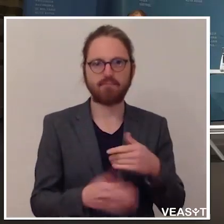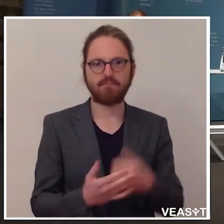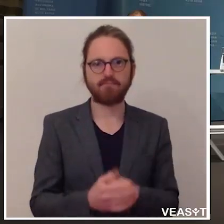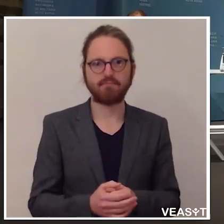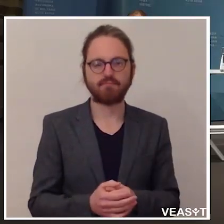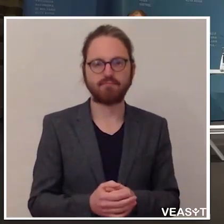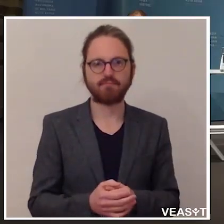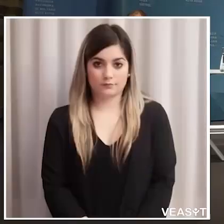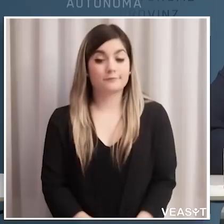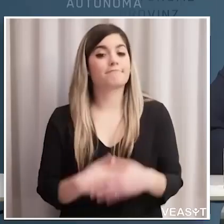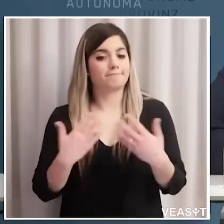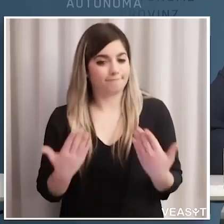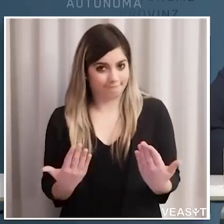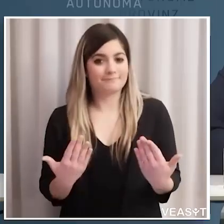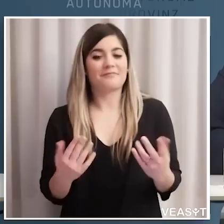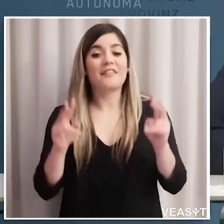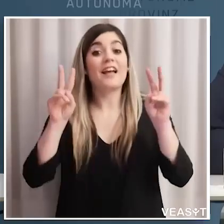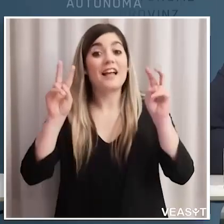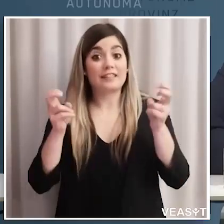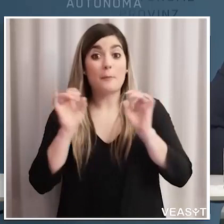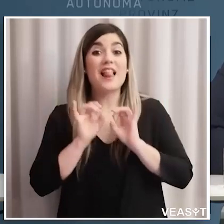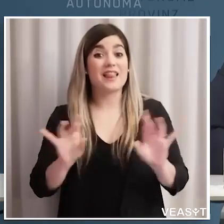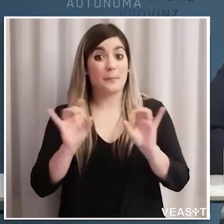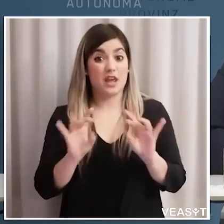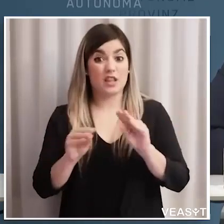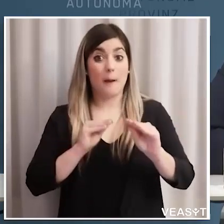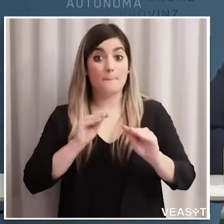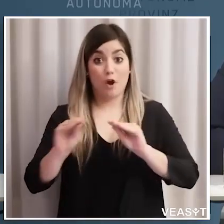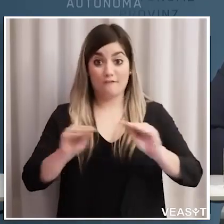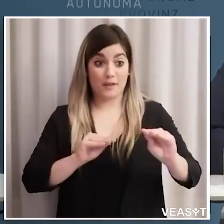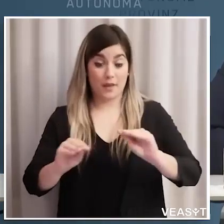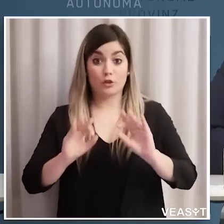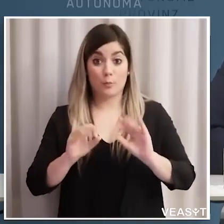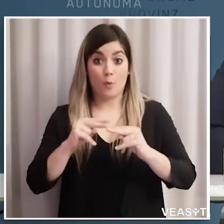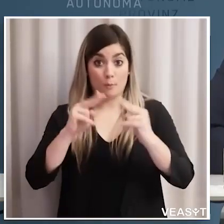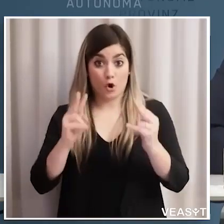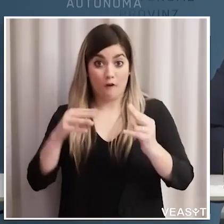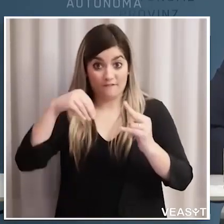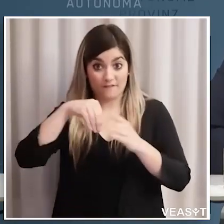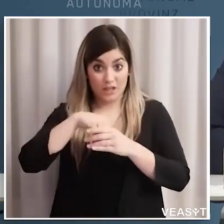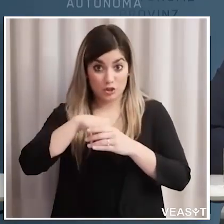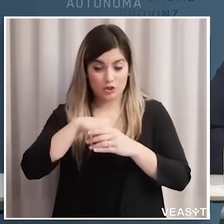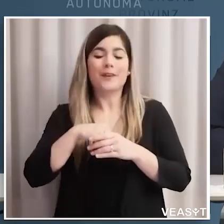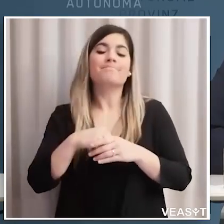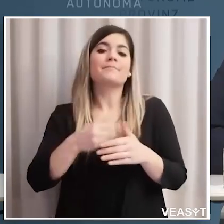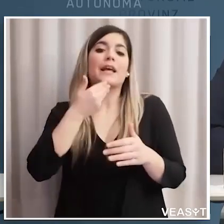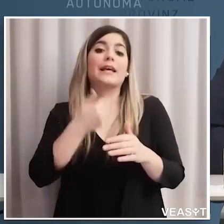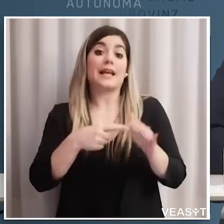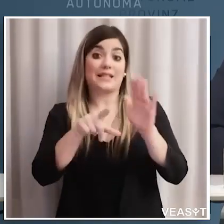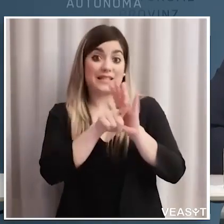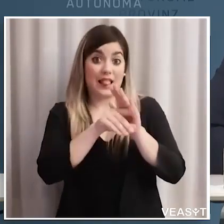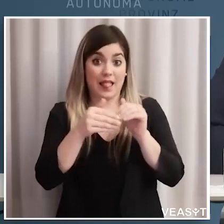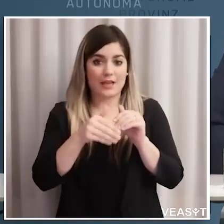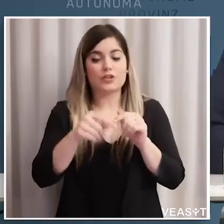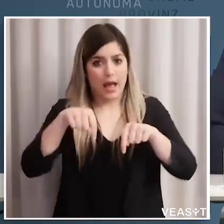riguarda la libertà di movimento all'interno della provincia, ho già detto con l'entrata in vigore di questa legge, oggi si tratta di un disegno, è importante sottolinearlo,